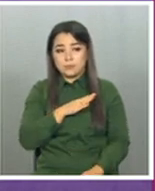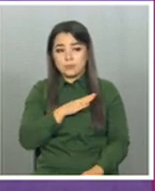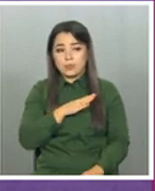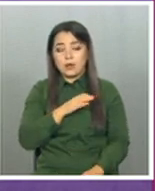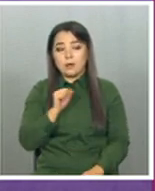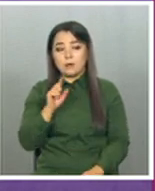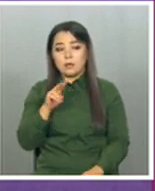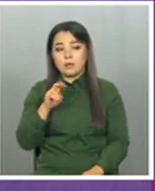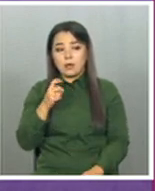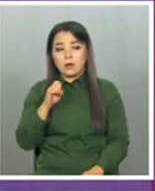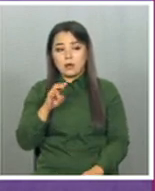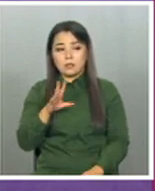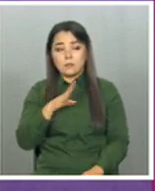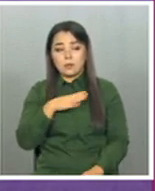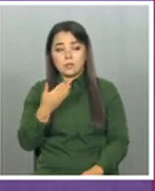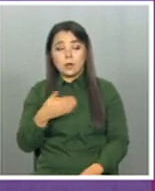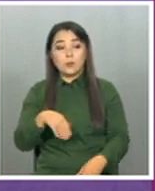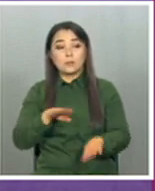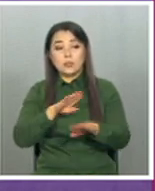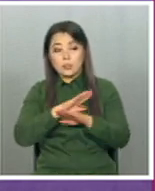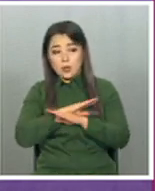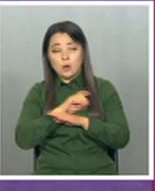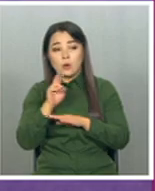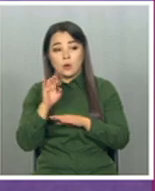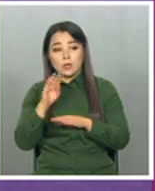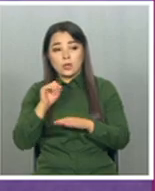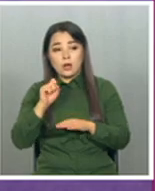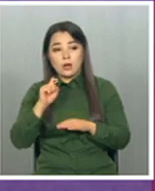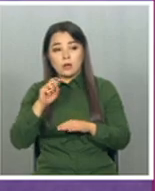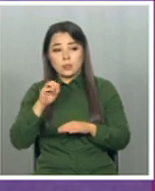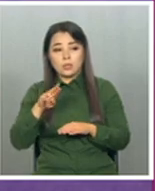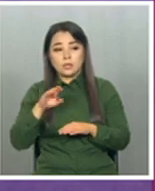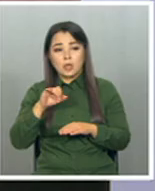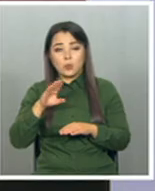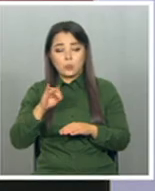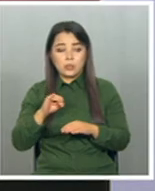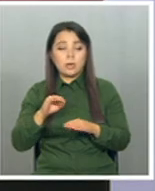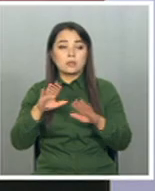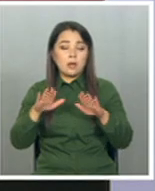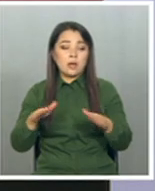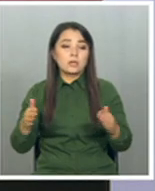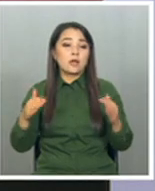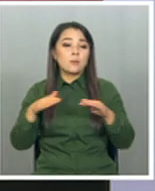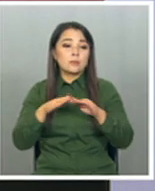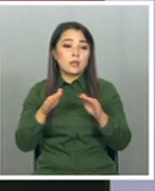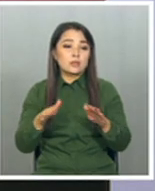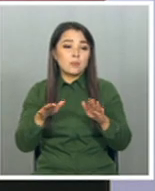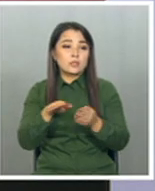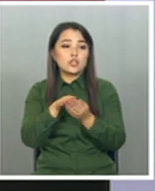Абылай хан дүниеден өткеннен кейін Қожа Ахмет Яссауи кесенесіне жерленді.